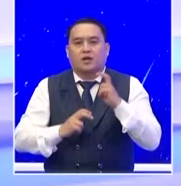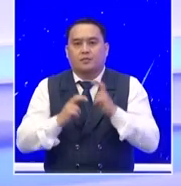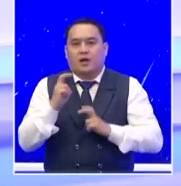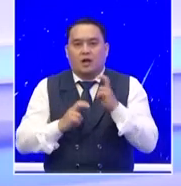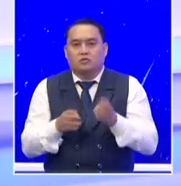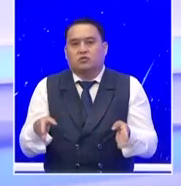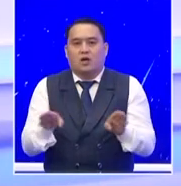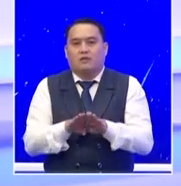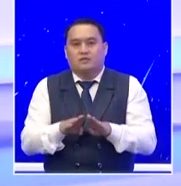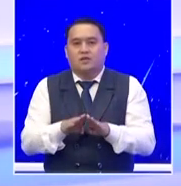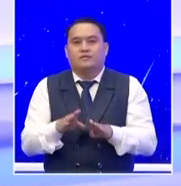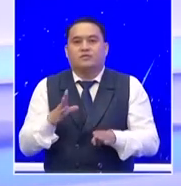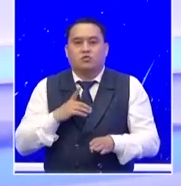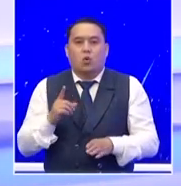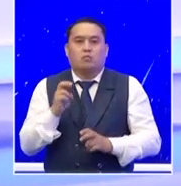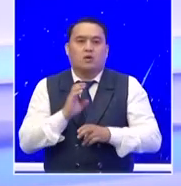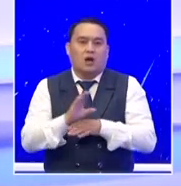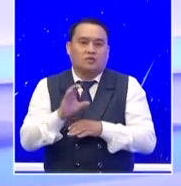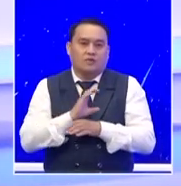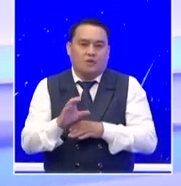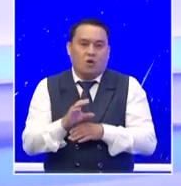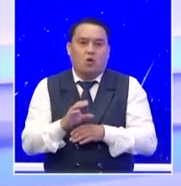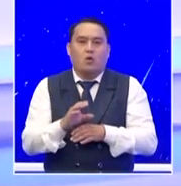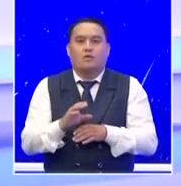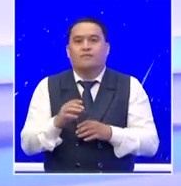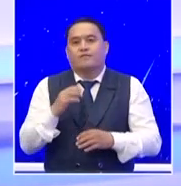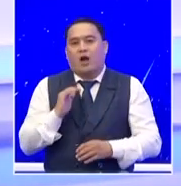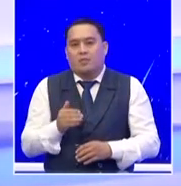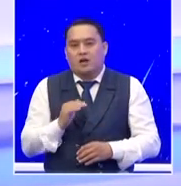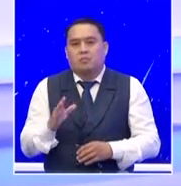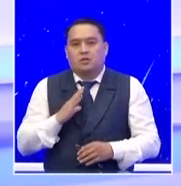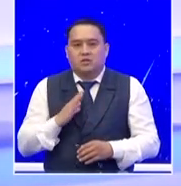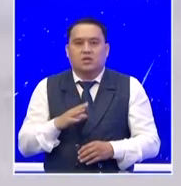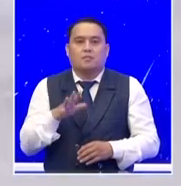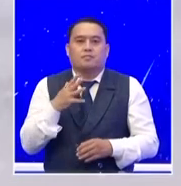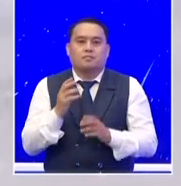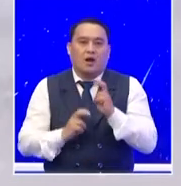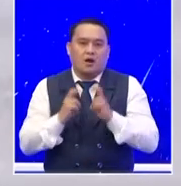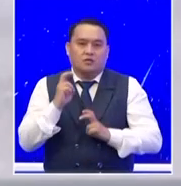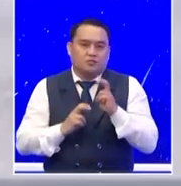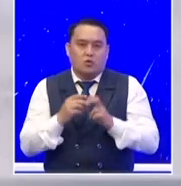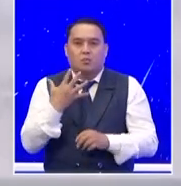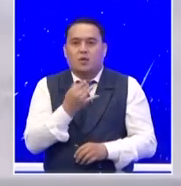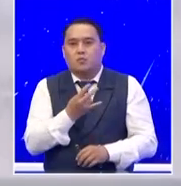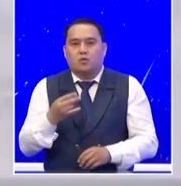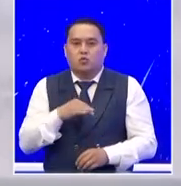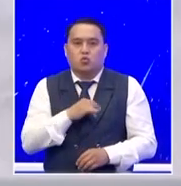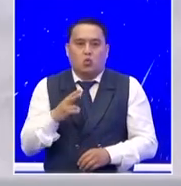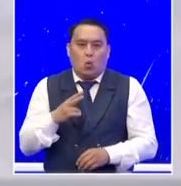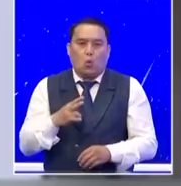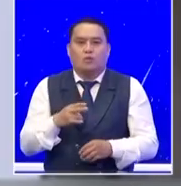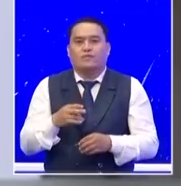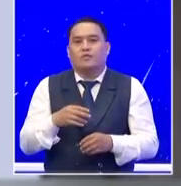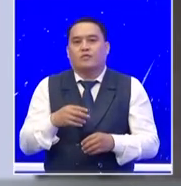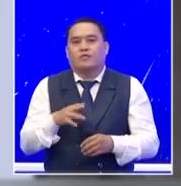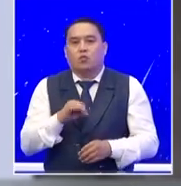предприятие по производству известняка. Производственный комплекс, карьер и фабрика были рассчитаны на производство 5 миллионов тонн